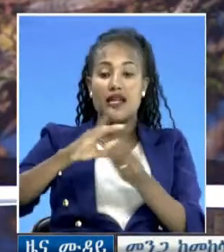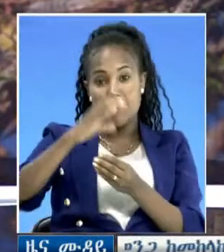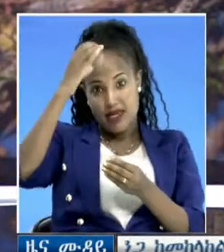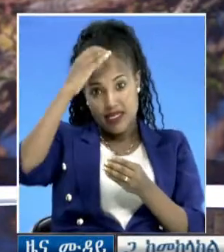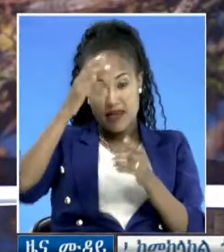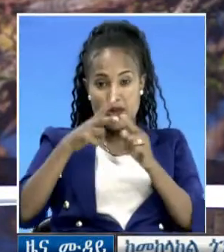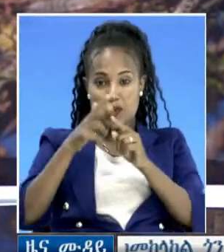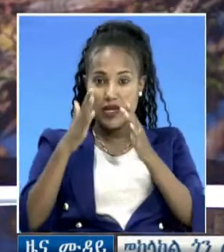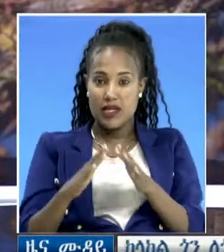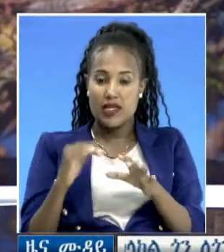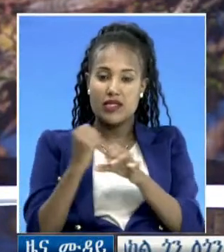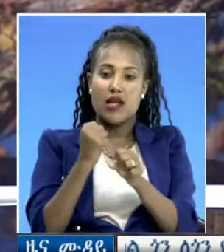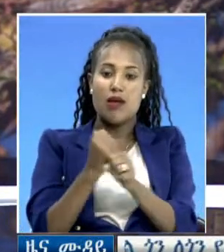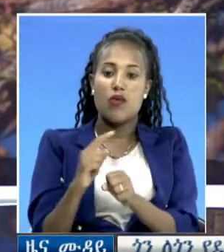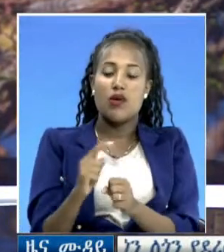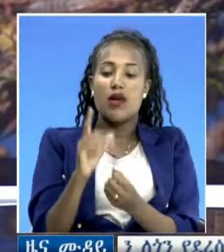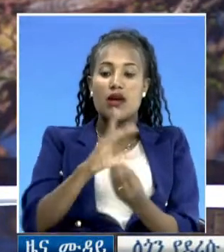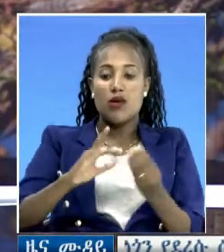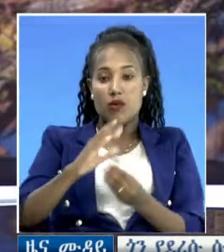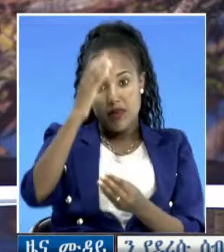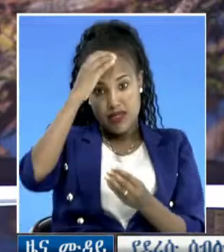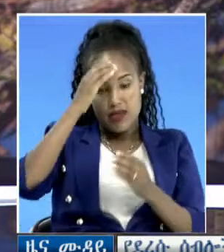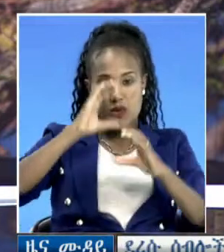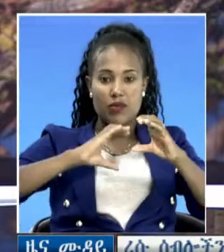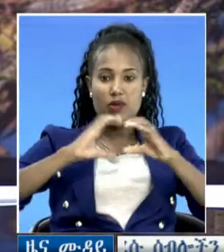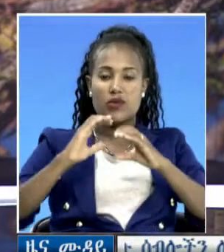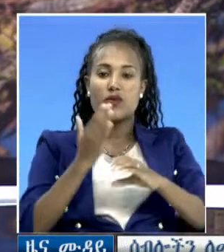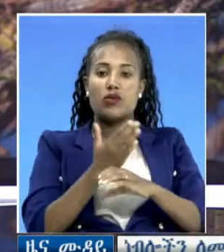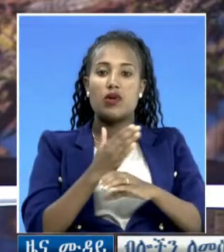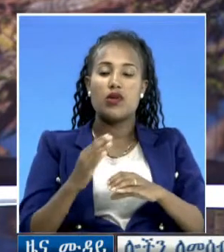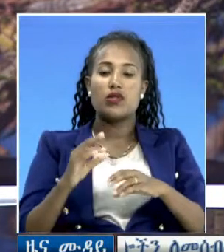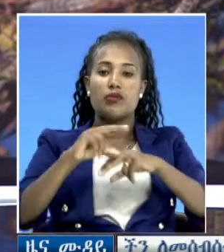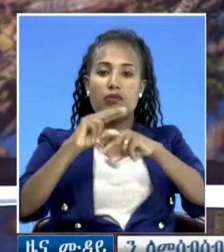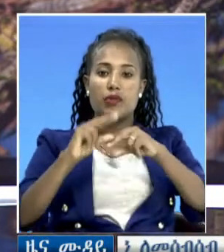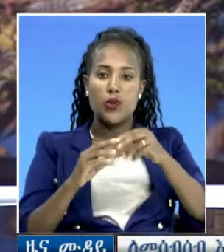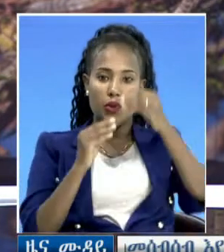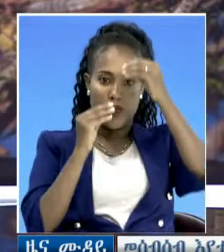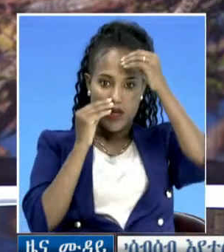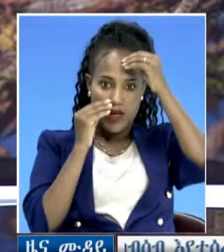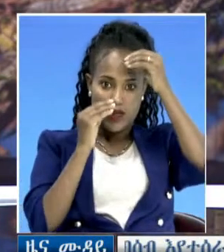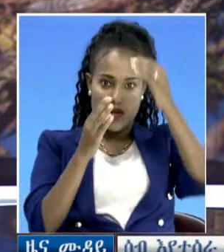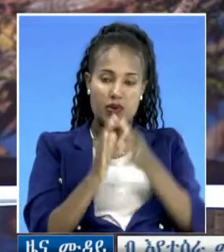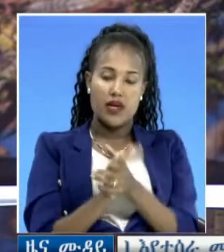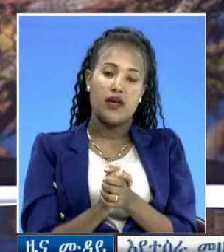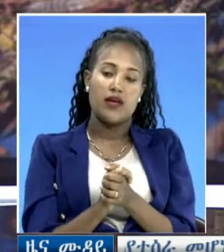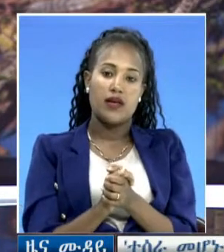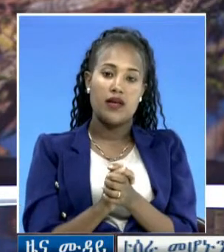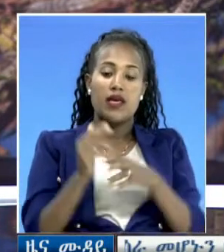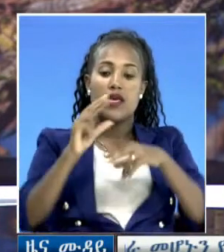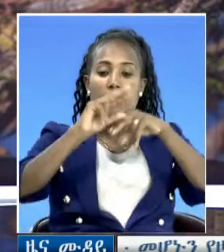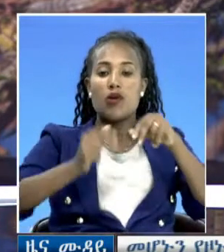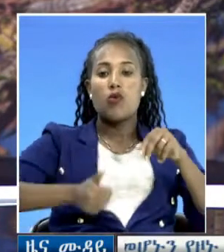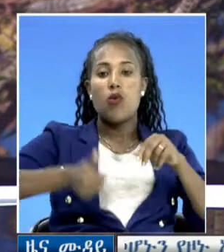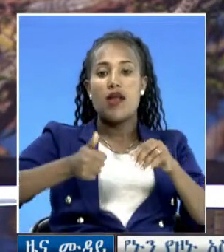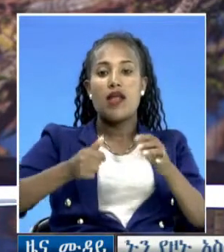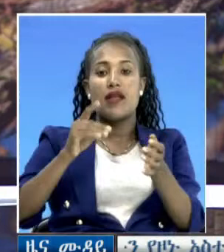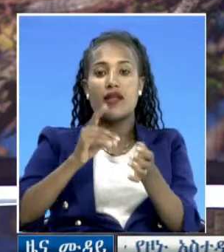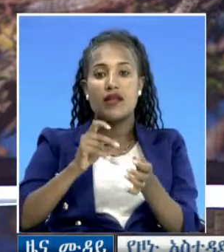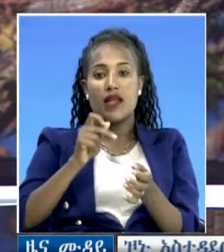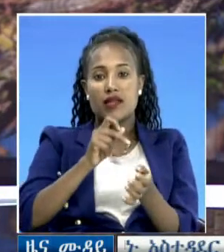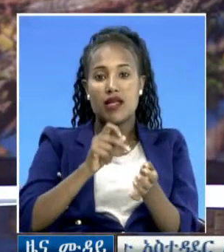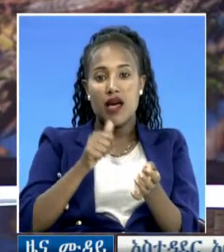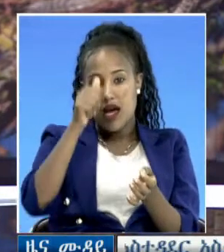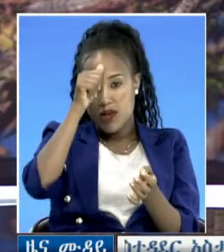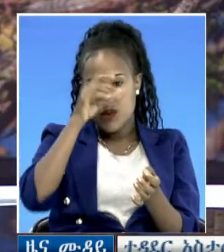መንግስት በቁርጠኝነት እየሰራ መሆኑን የክልሉ መንግስት ኮሚኒኬሽን ጉዳዮች ጽህፈት ቤት አስታወቀ። የጽህፈት ቤቱ ዋና ዳይሬክተር አቶ